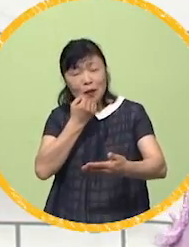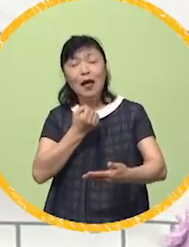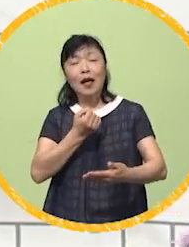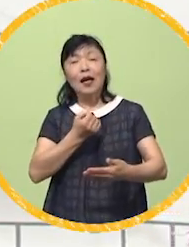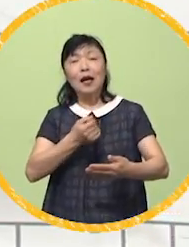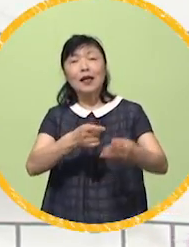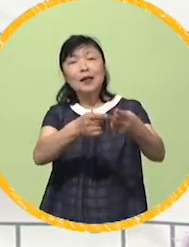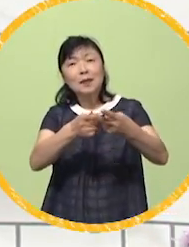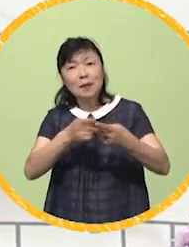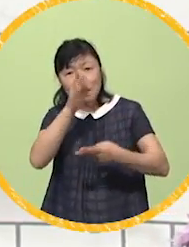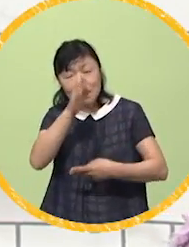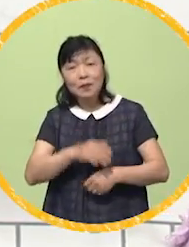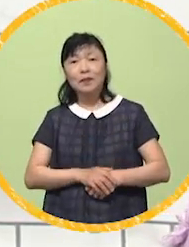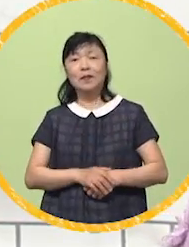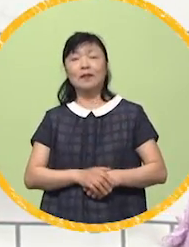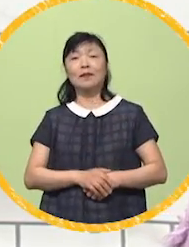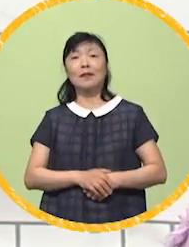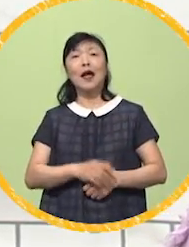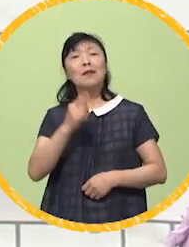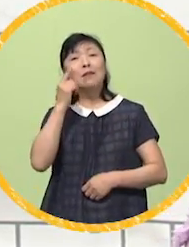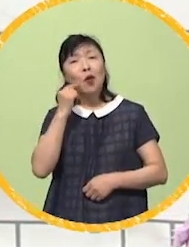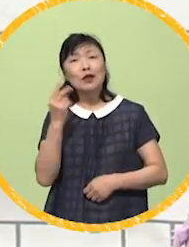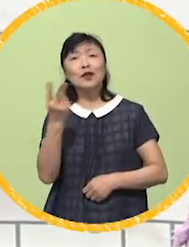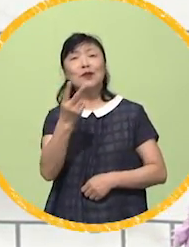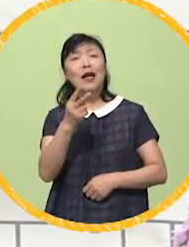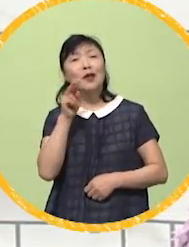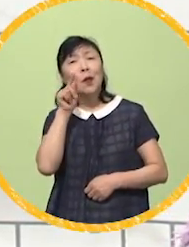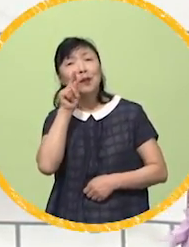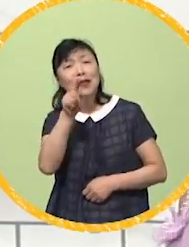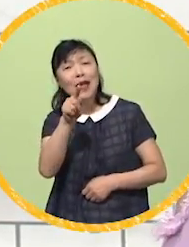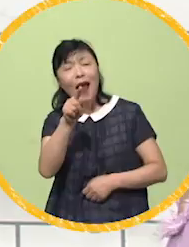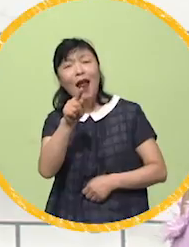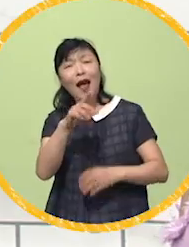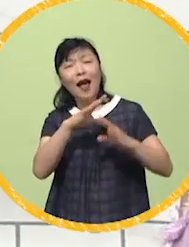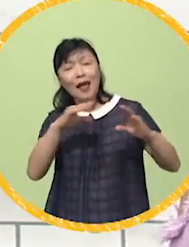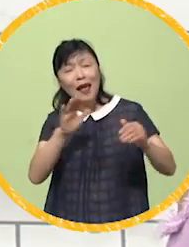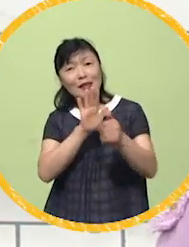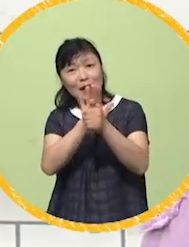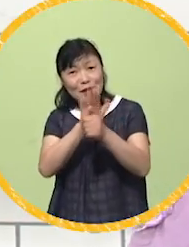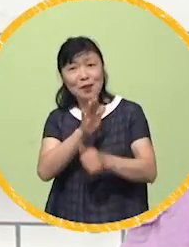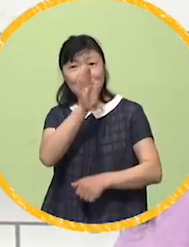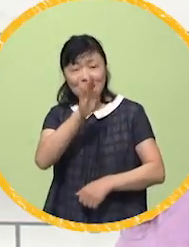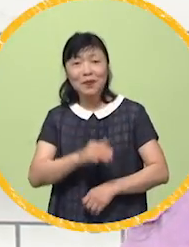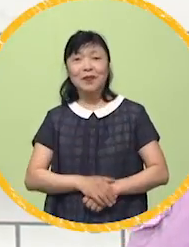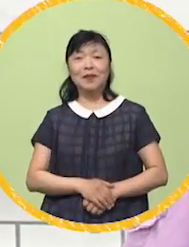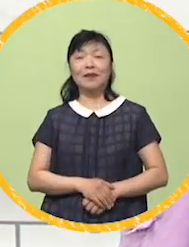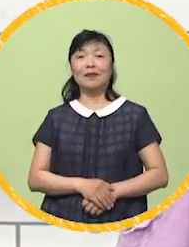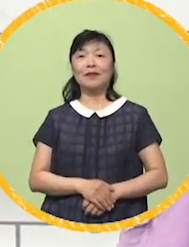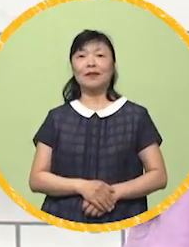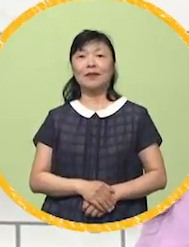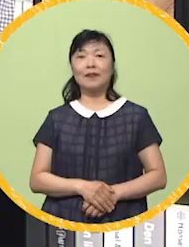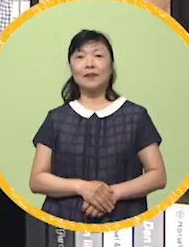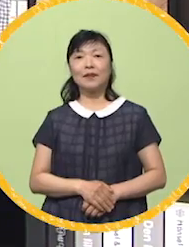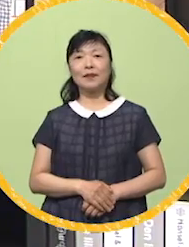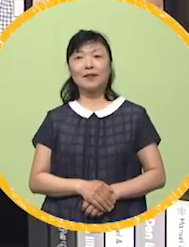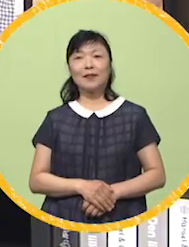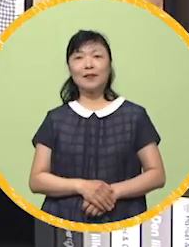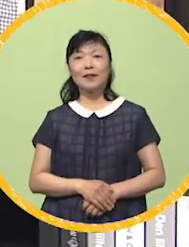組にご一報ください。そして、街中で囲碁将棋見かけたらぜひ優しくしてあげてください。 お願いします。 よろしくお願いします。